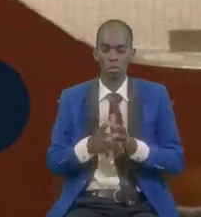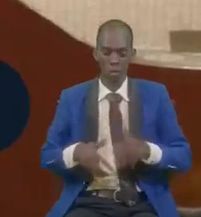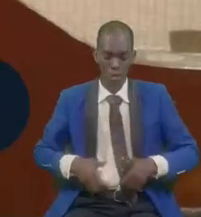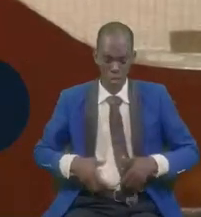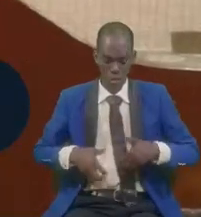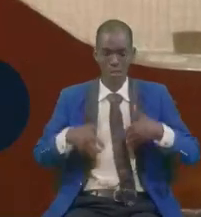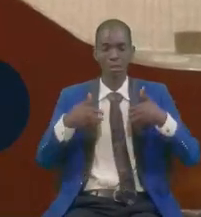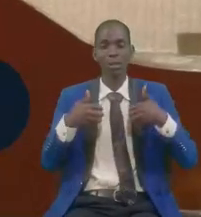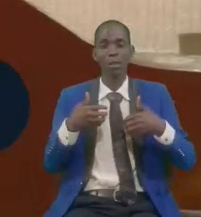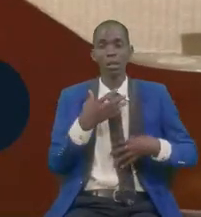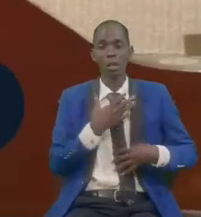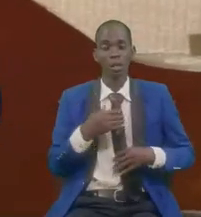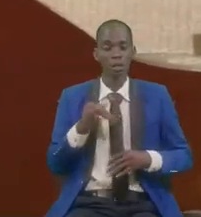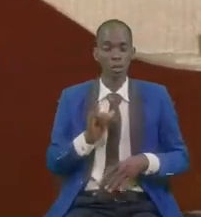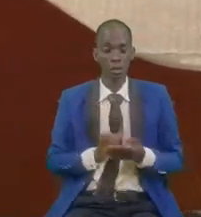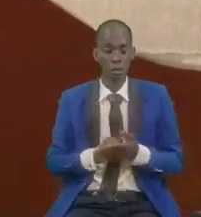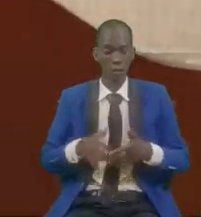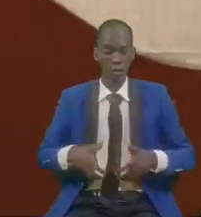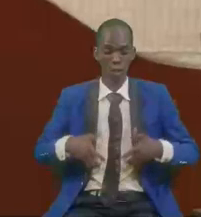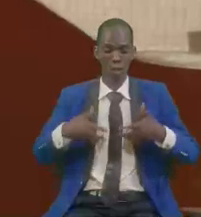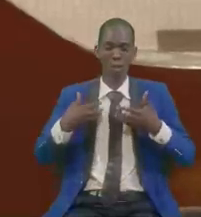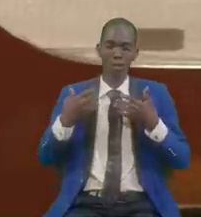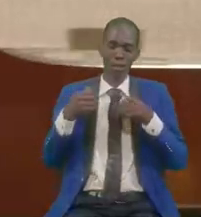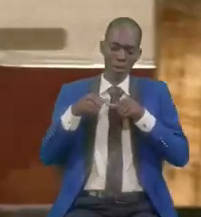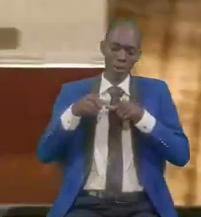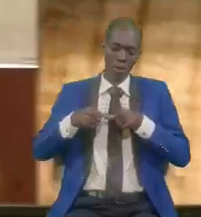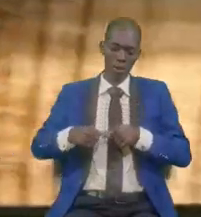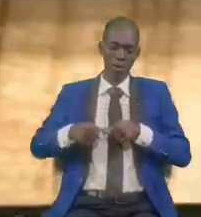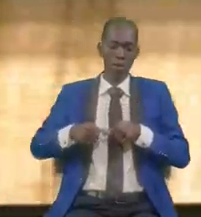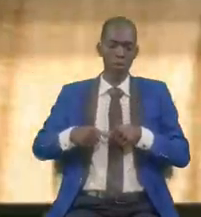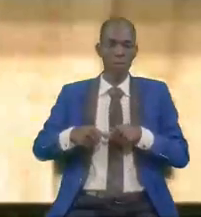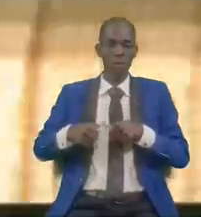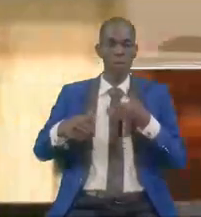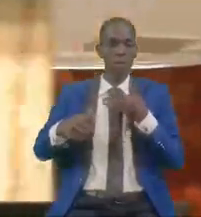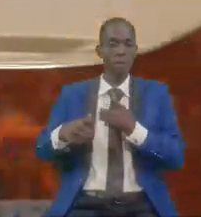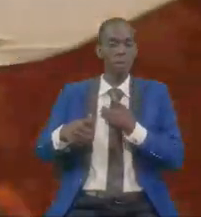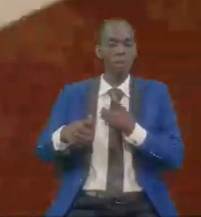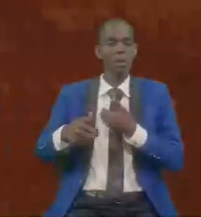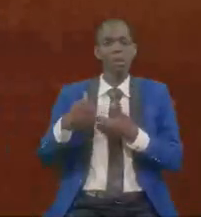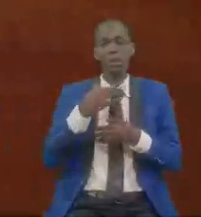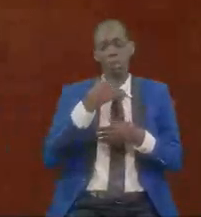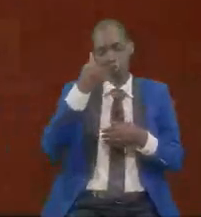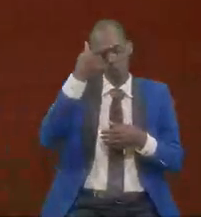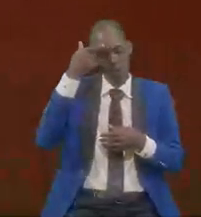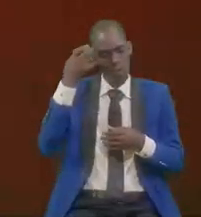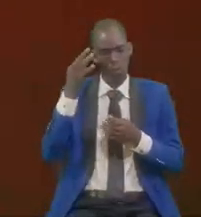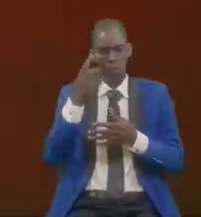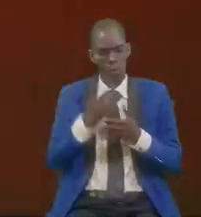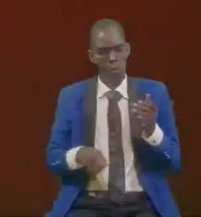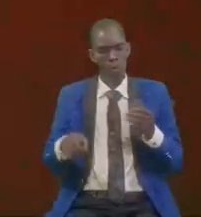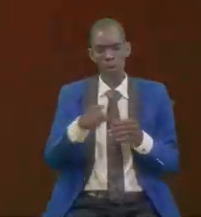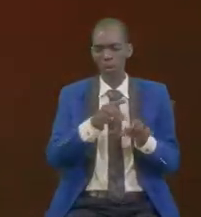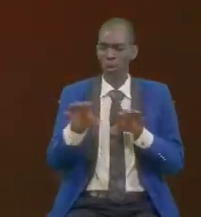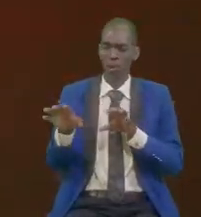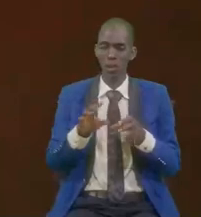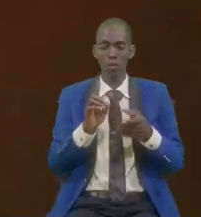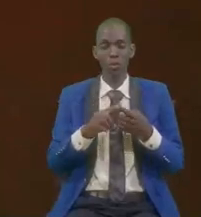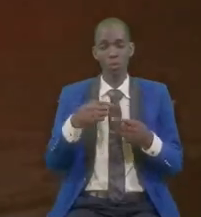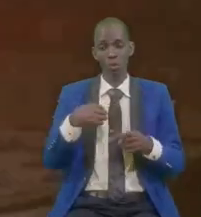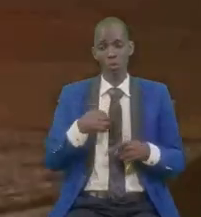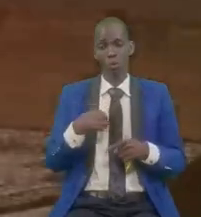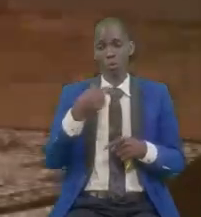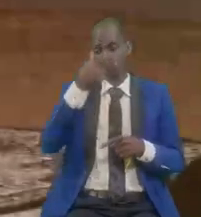à la colère. La colère s'établit et à cause de ce qu'il m'a fait, à